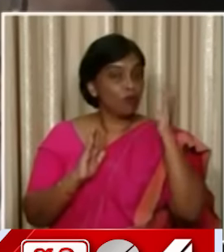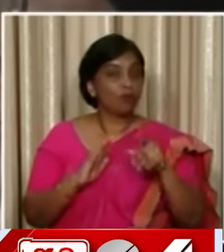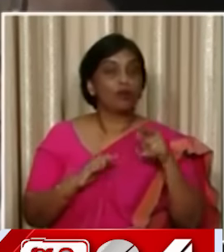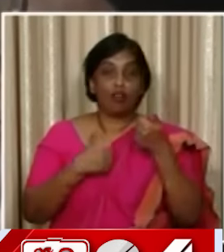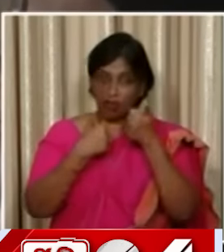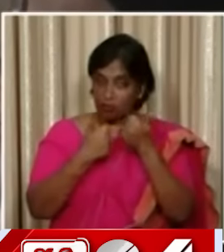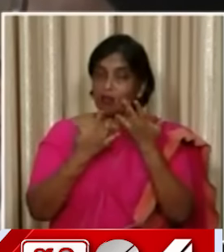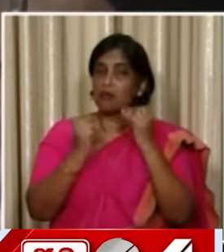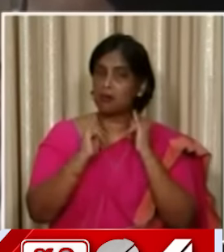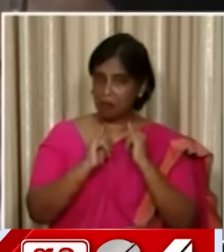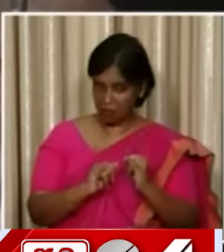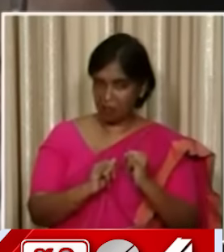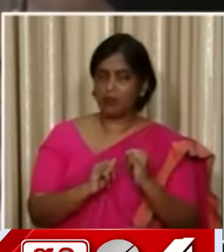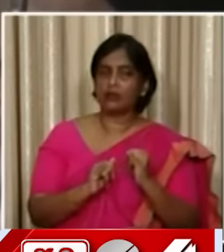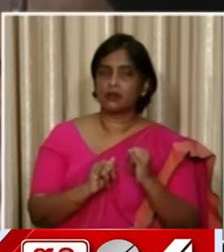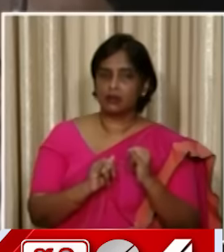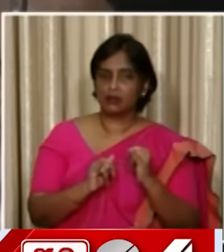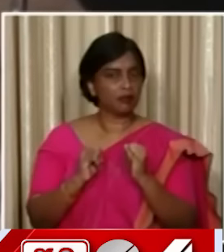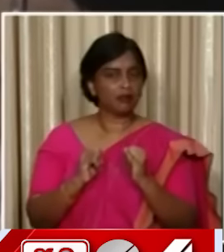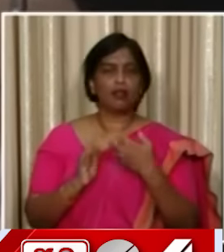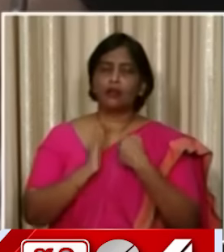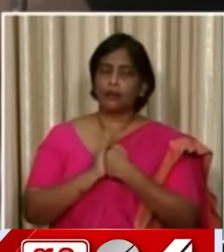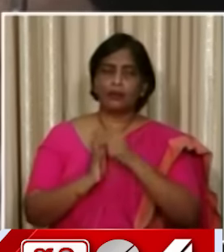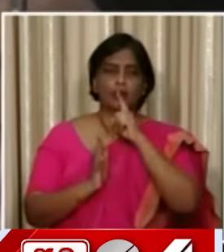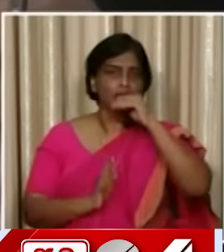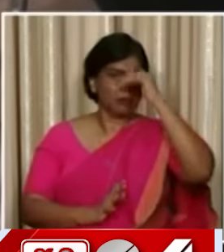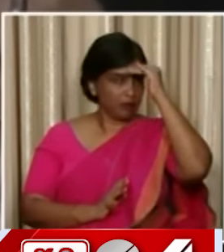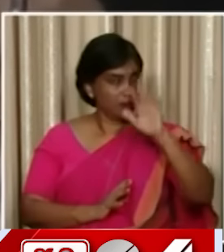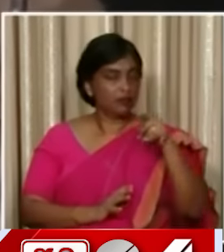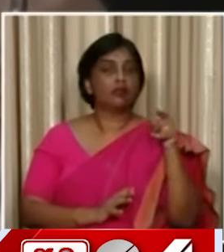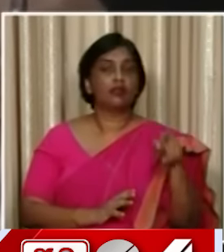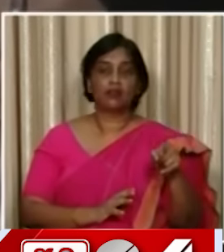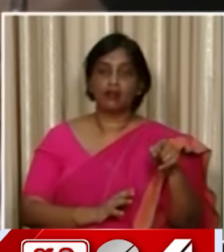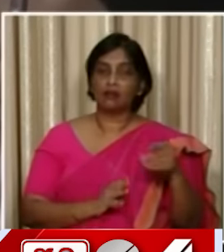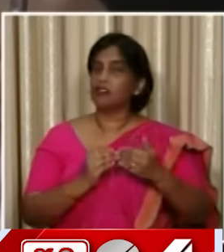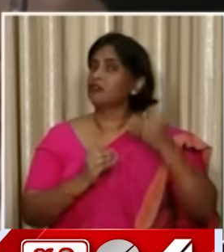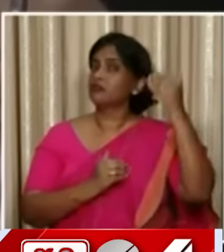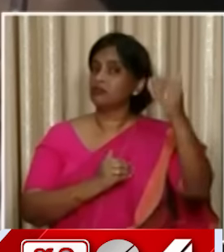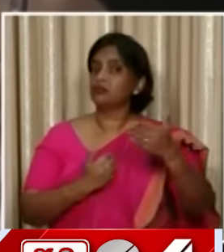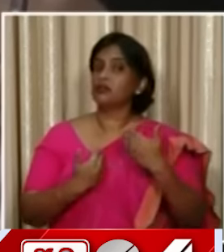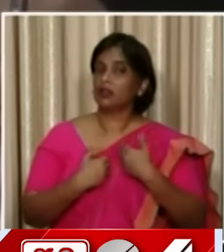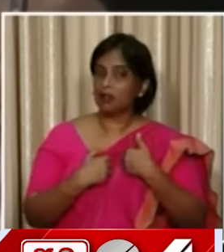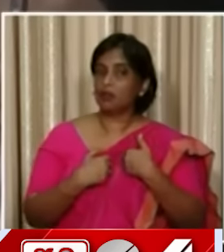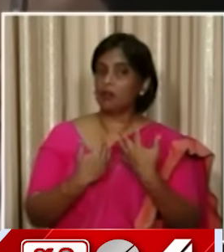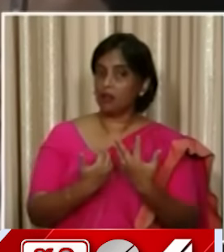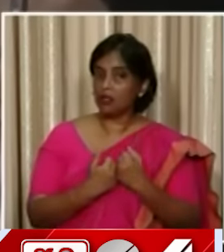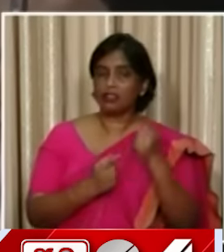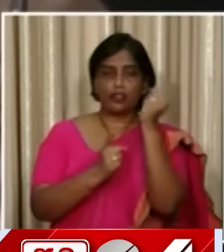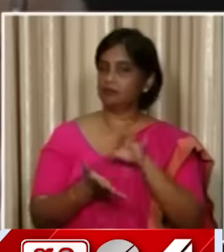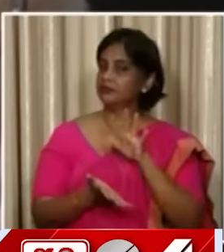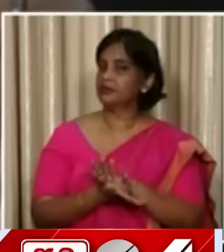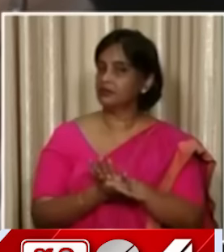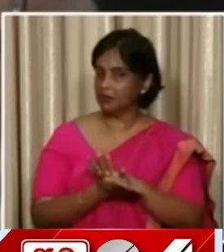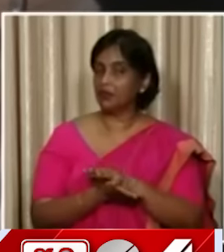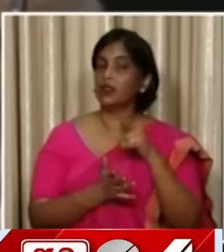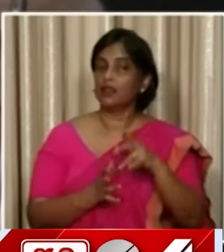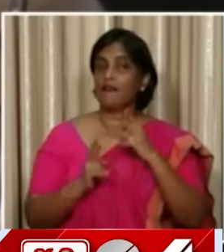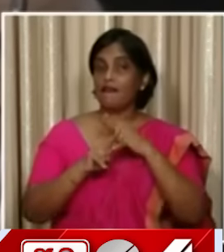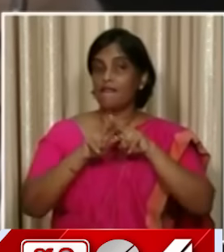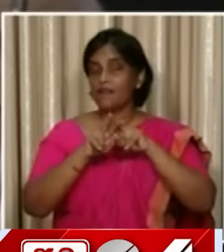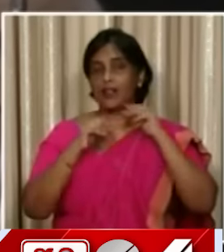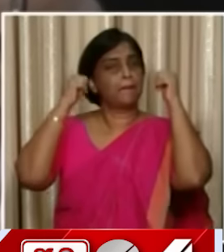සුභ ආරංචියක්ද අසුභ ආරංචියක්ද? නායකතුමනි, මෙතනින් ඉදිරියට යන්න අපට ඇති එකම මාර්ගය මෙයයි. වැල්